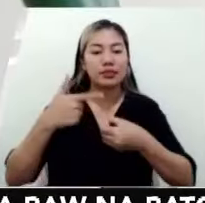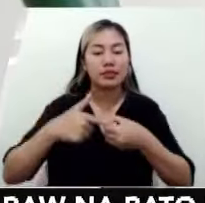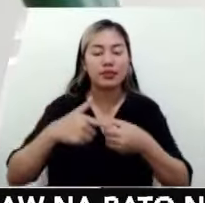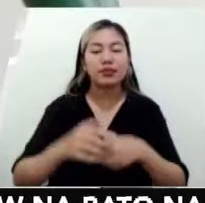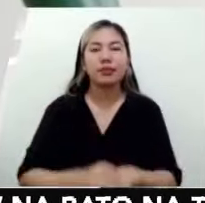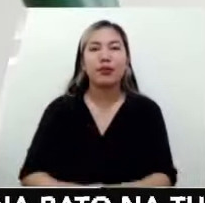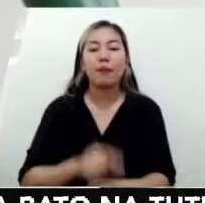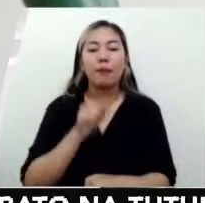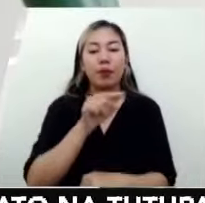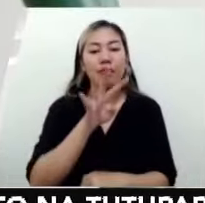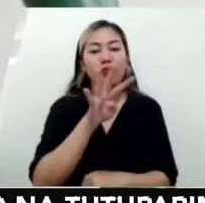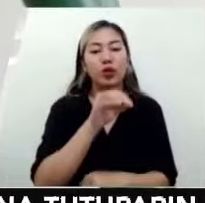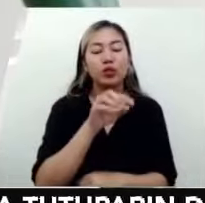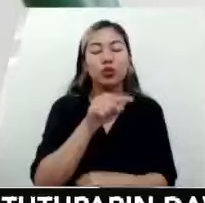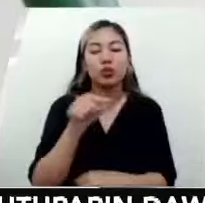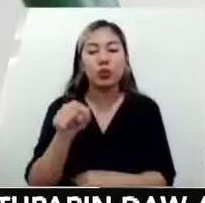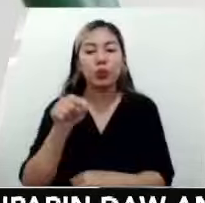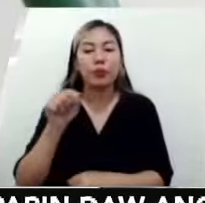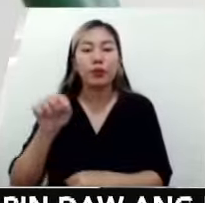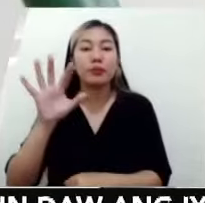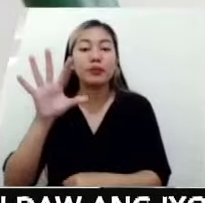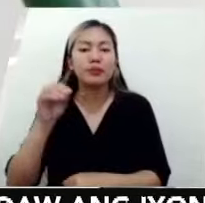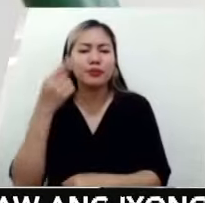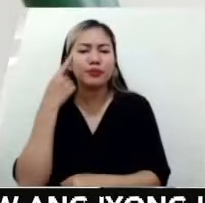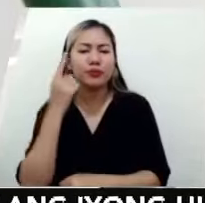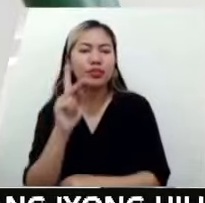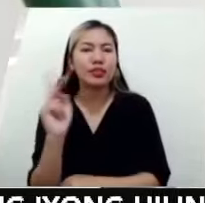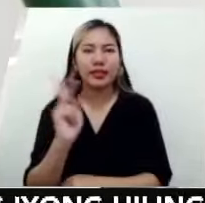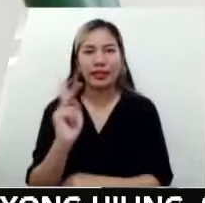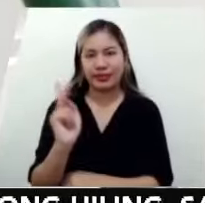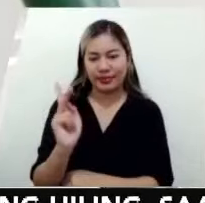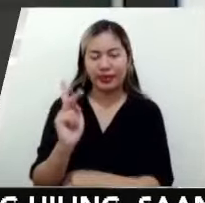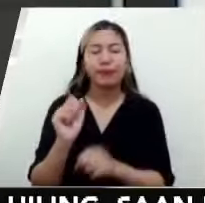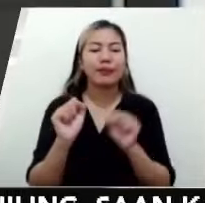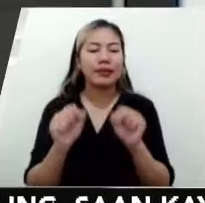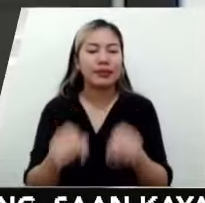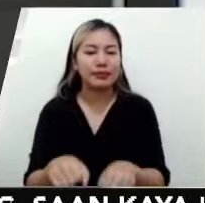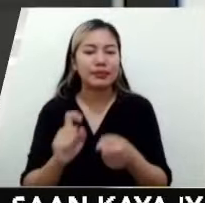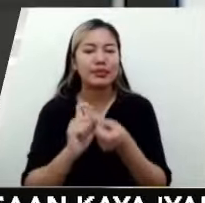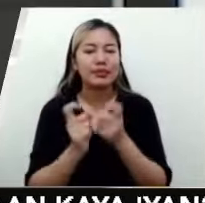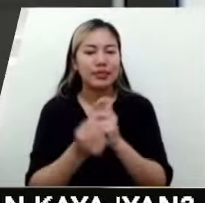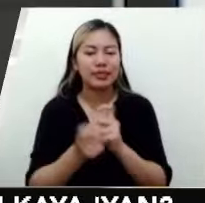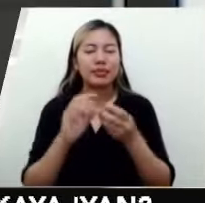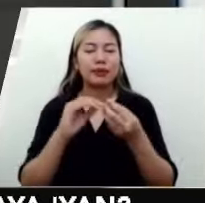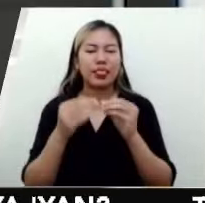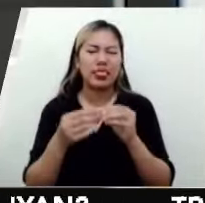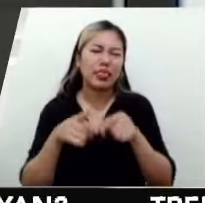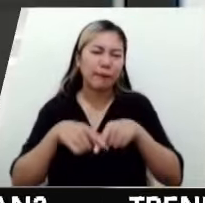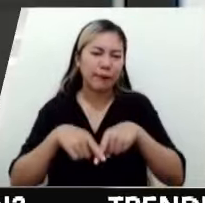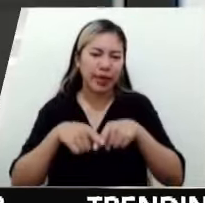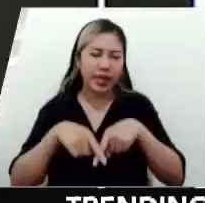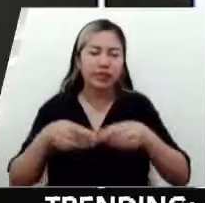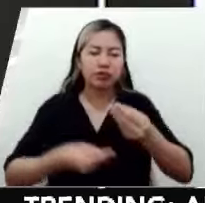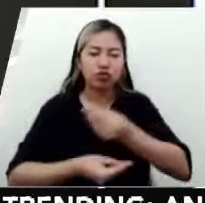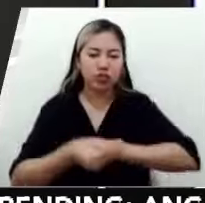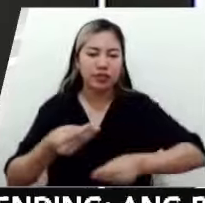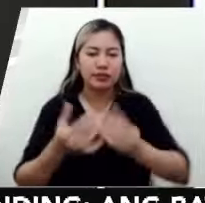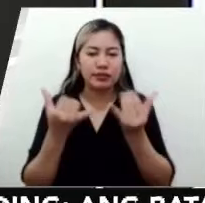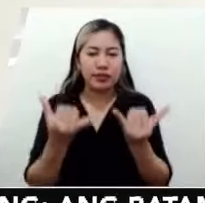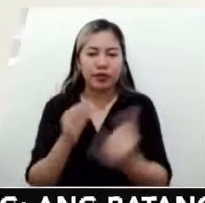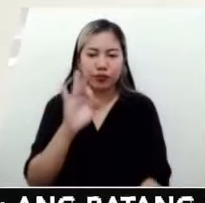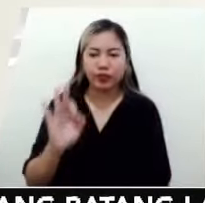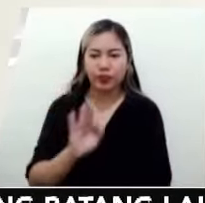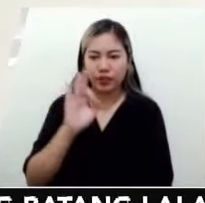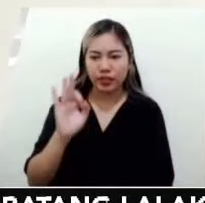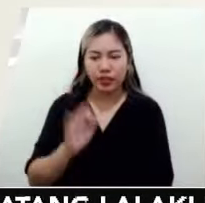hanggang 50 centavos naman sa kerosene. Posible pa magbago ang mga numero depende sa kalakalan ngayong Biyernes. Tumaas ang